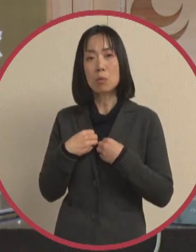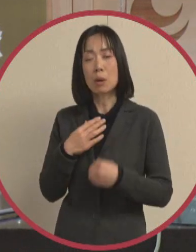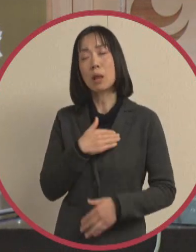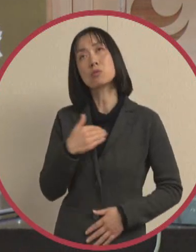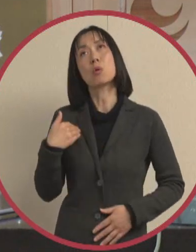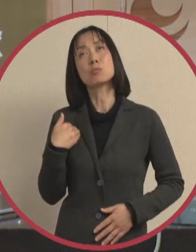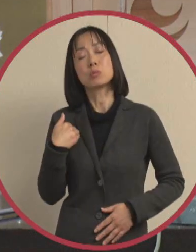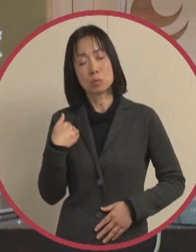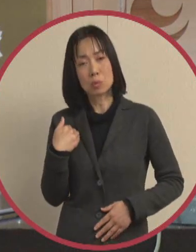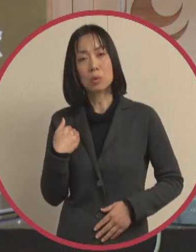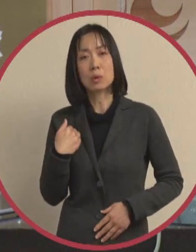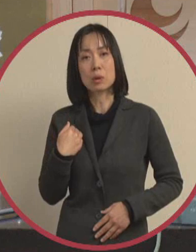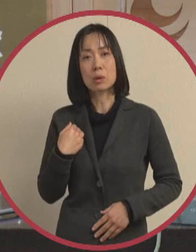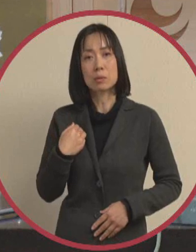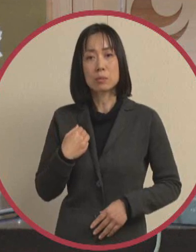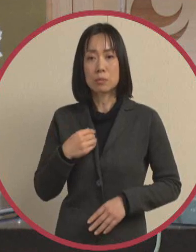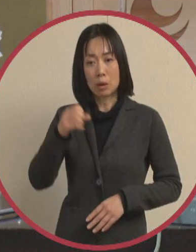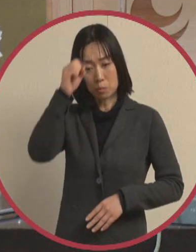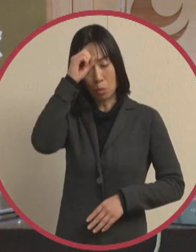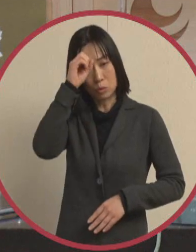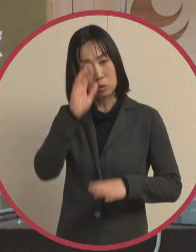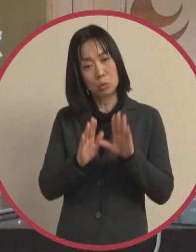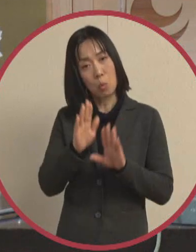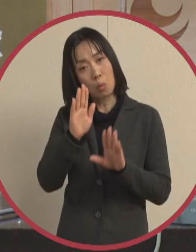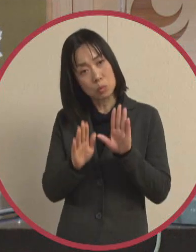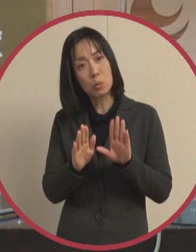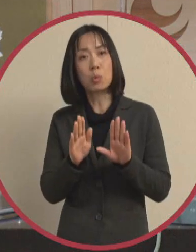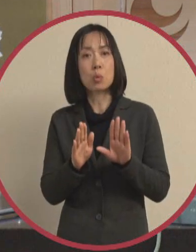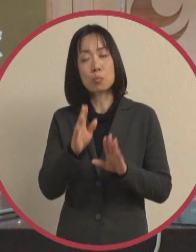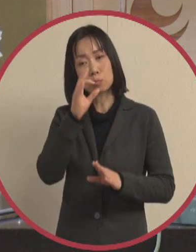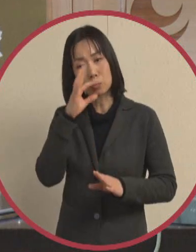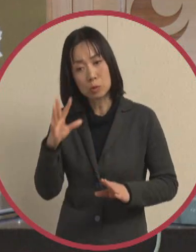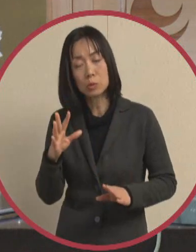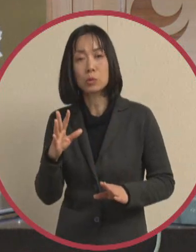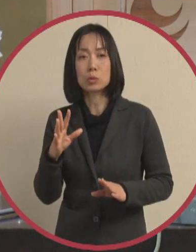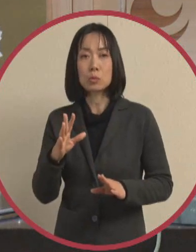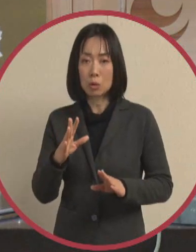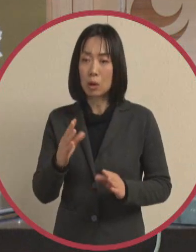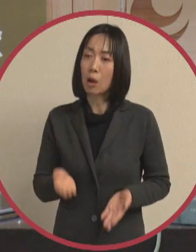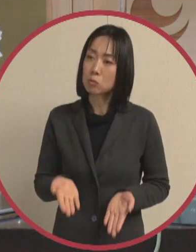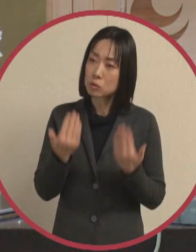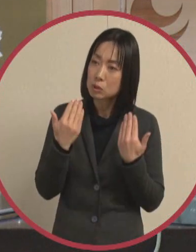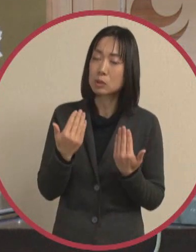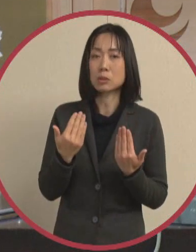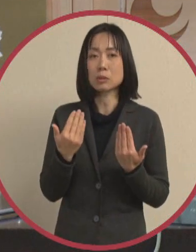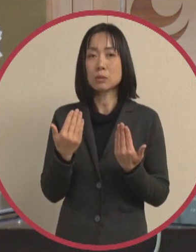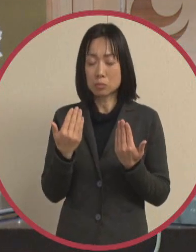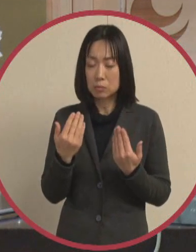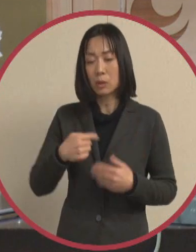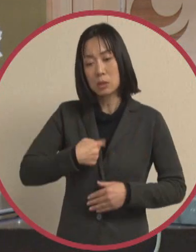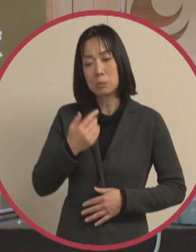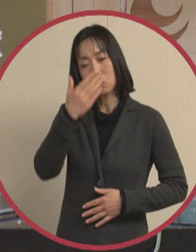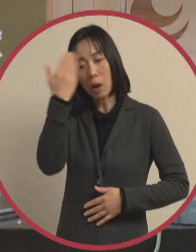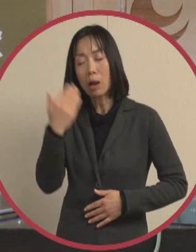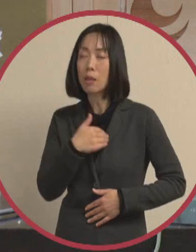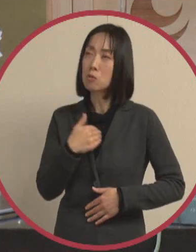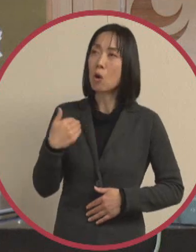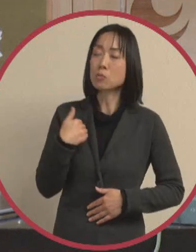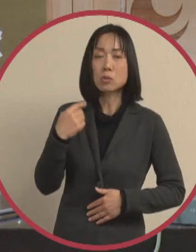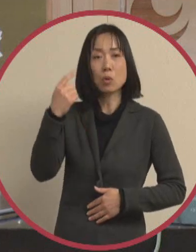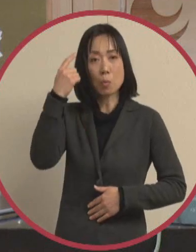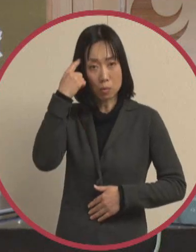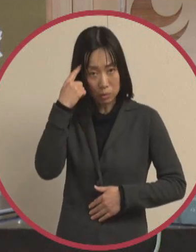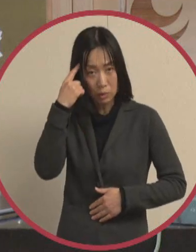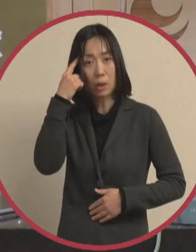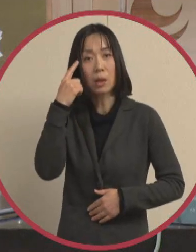人の症状が軽いということが言われてますので、まあ、そういうふうに過小評価をする傾向も強いんではないかというふうに思